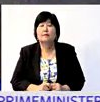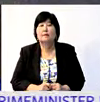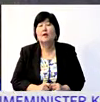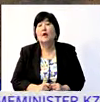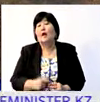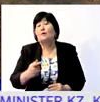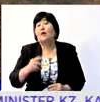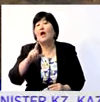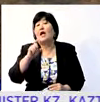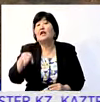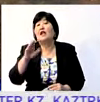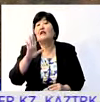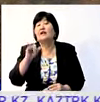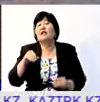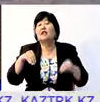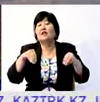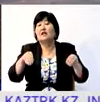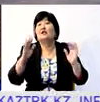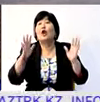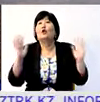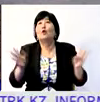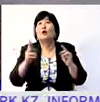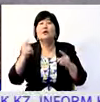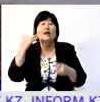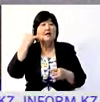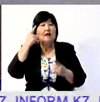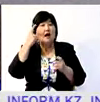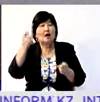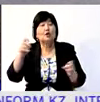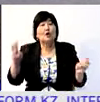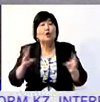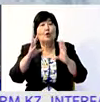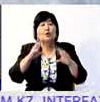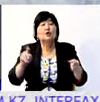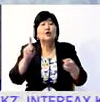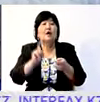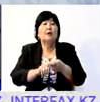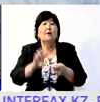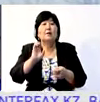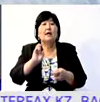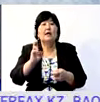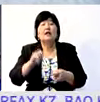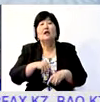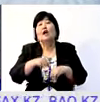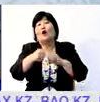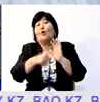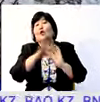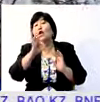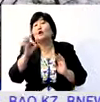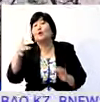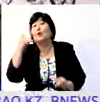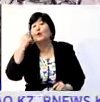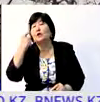Иделгей саяжайына қарасты тоғайдың өртеніп жатқандығы туралы дабылды шақырту өрт сөндіру байланыс бекетіне сағат 16:00 түседі.